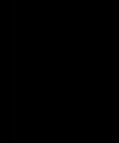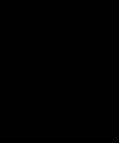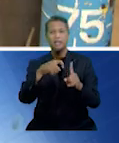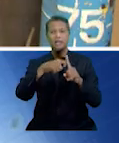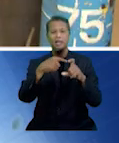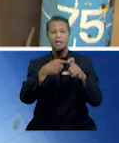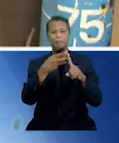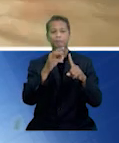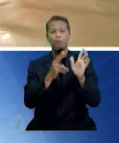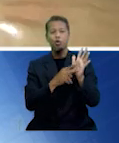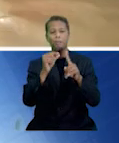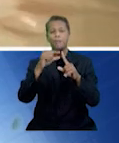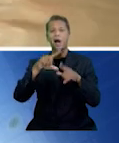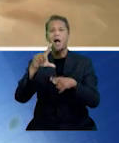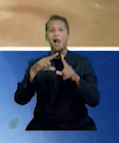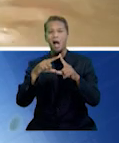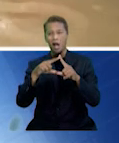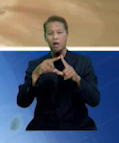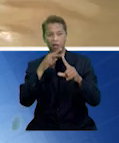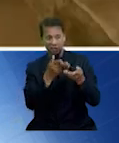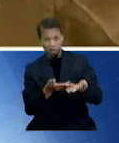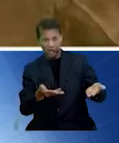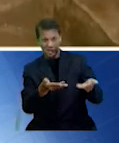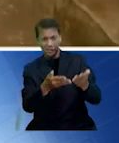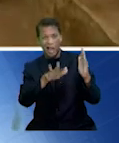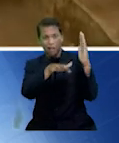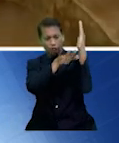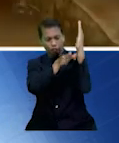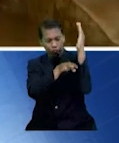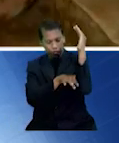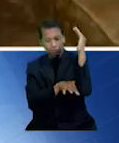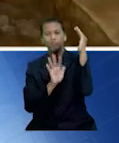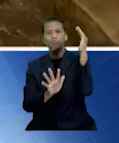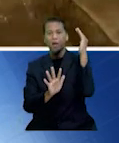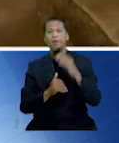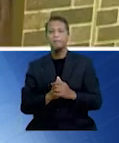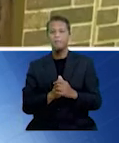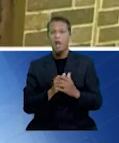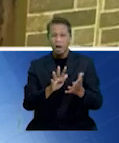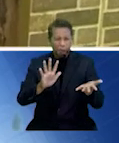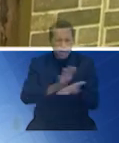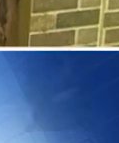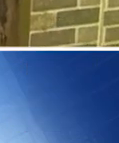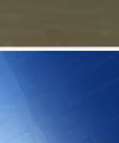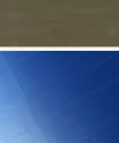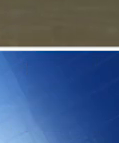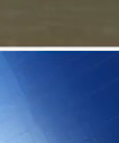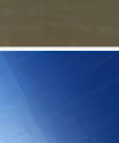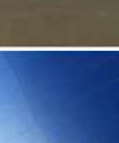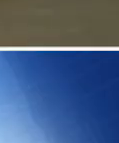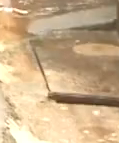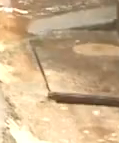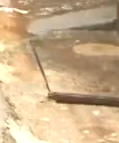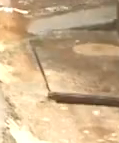terpantau sudah mulai membersihkan rumah-rumah mereka dari sisaan endapan lumpur dan juga sampah yang memasuki kawasan rumah